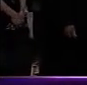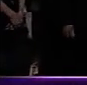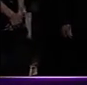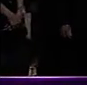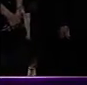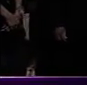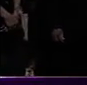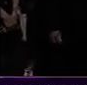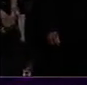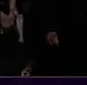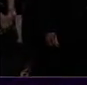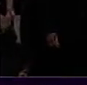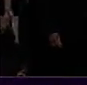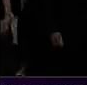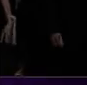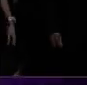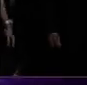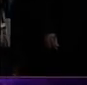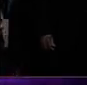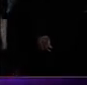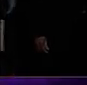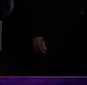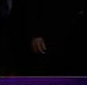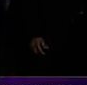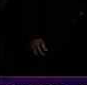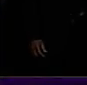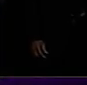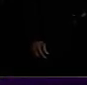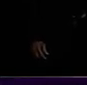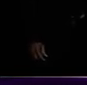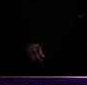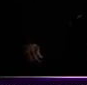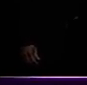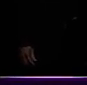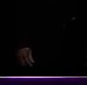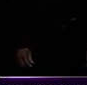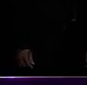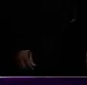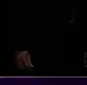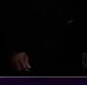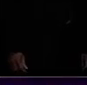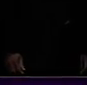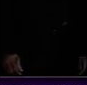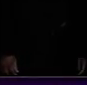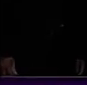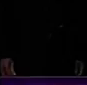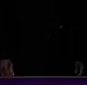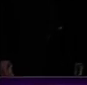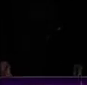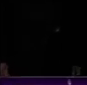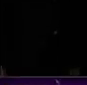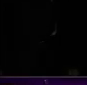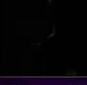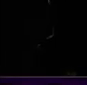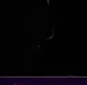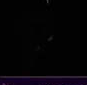พียงเล็กน้อยนะคะก็ขออนุญาตเรียนว่าจากความขัดแย้งทางการเมืองที่ผ่านมาร่วม10กว่าปีแล้วก็จะเ